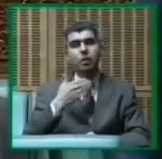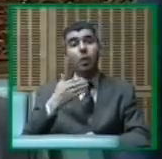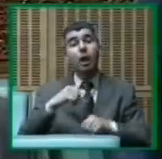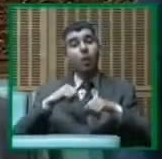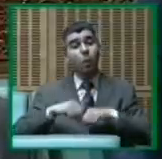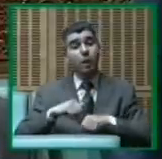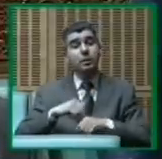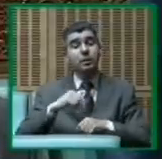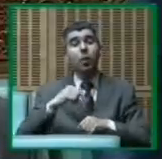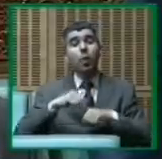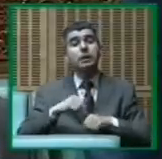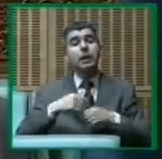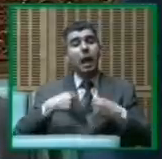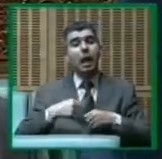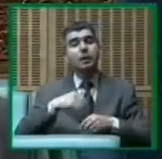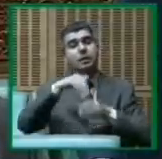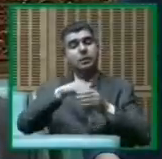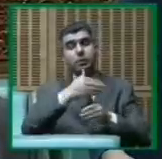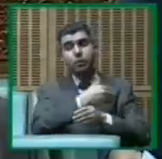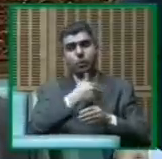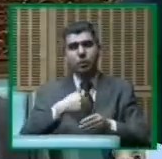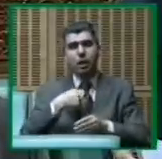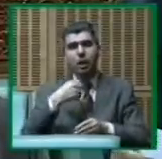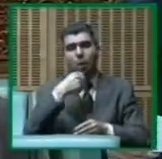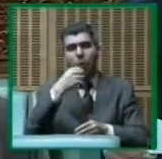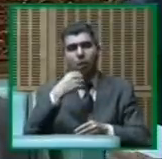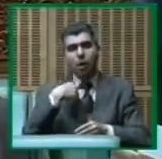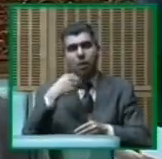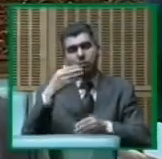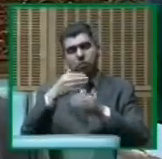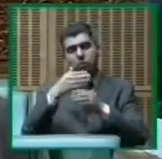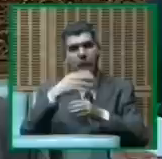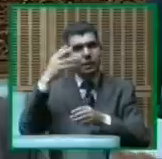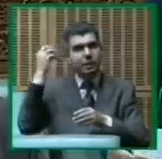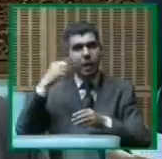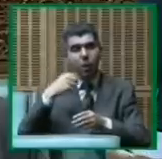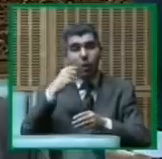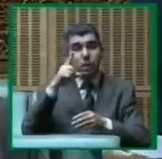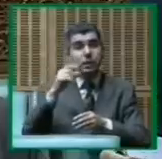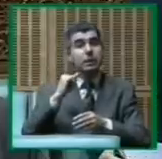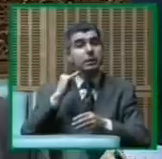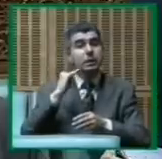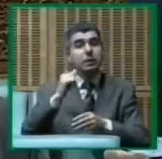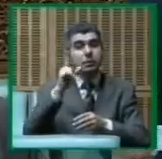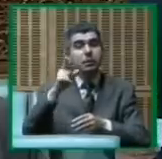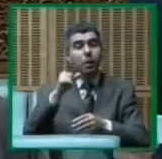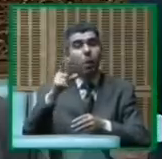شكرا السيد الرئيس. السيده الوزيره، احنا ما كيخفاش علينا التخصص ديالكم في قطاع